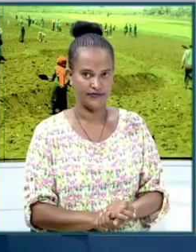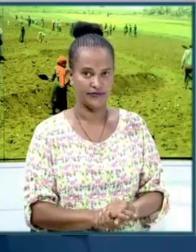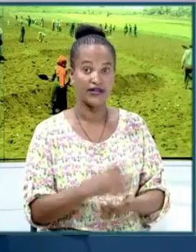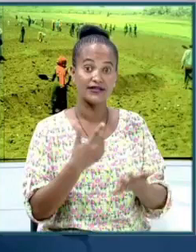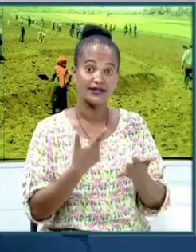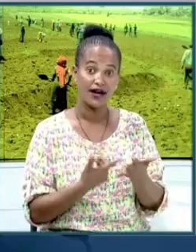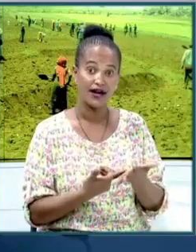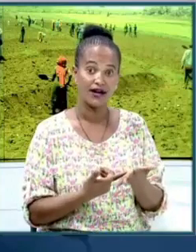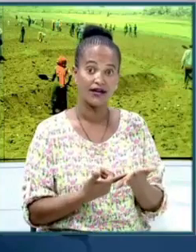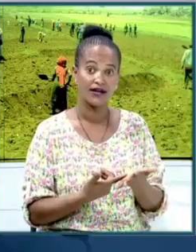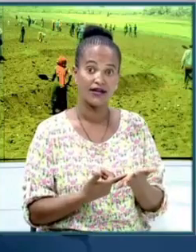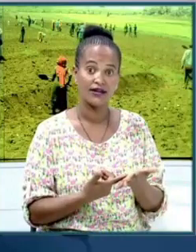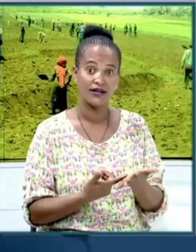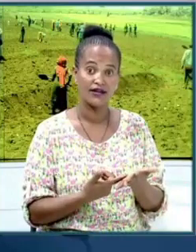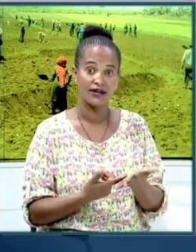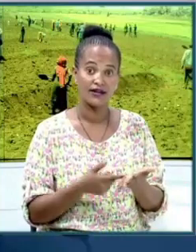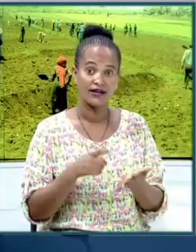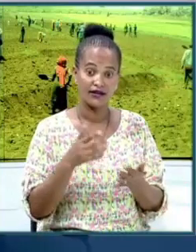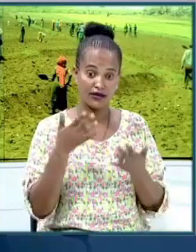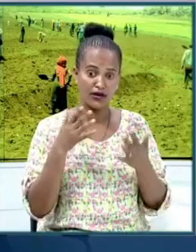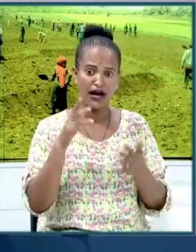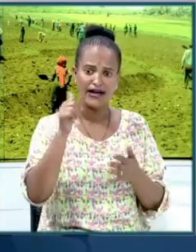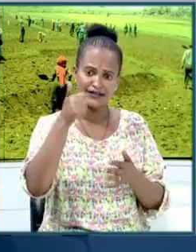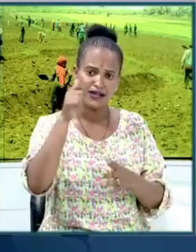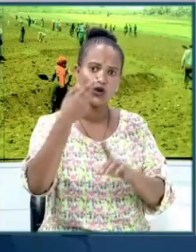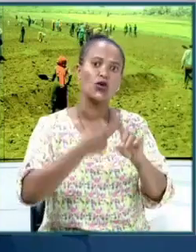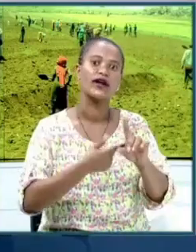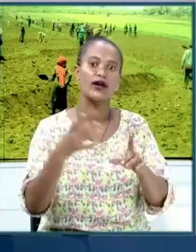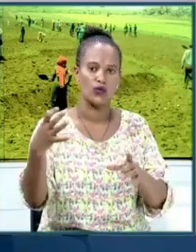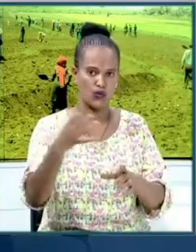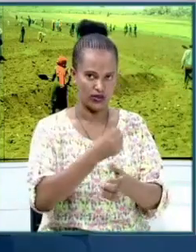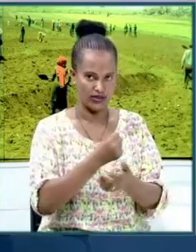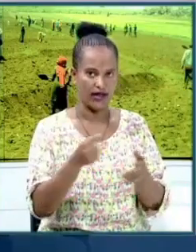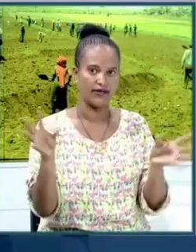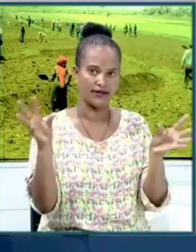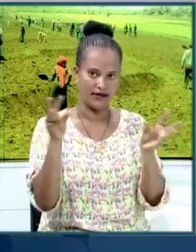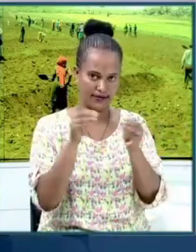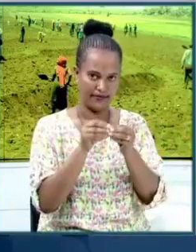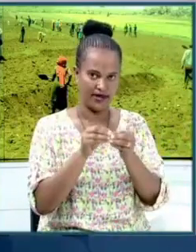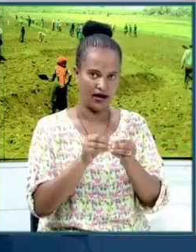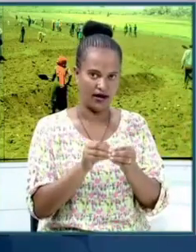يزيع تدمير عسر طريع وسيدة تدميره